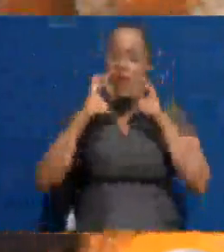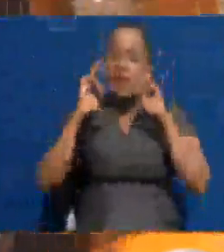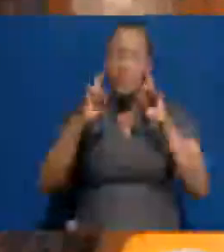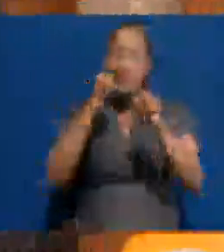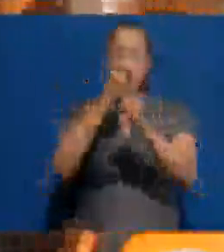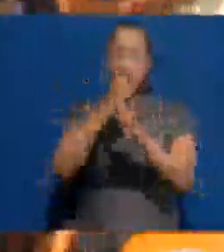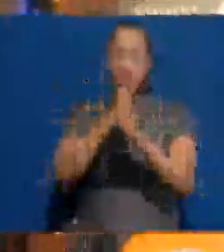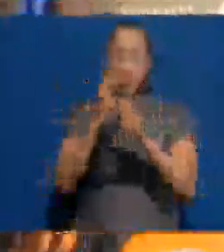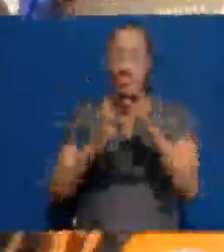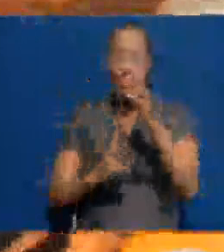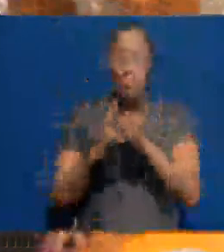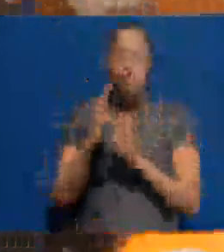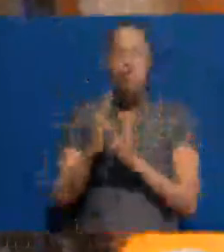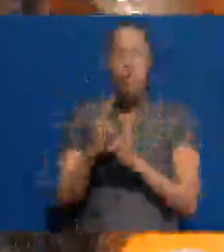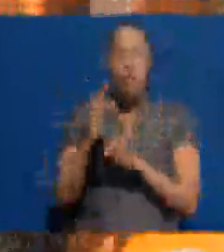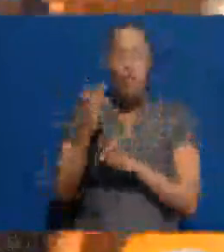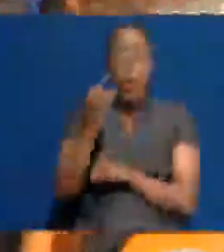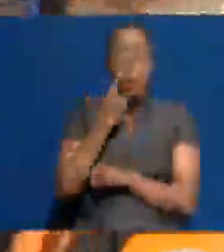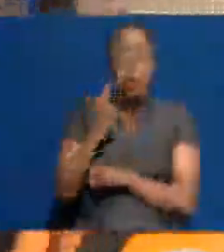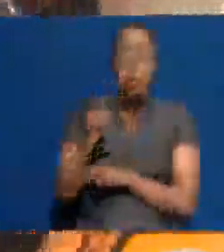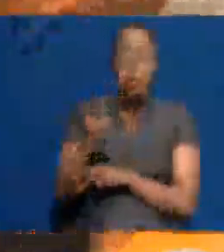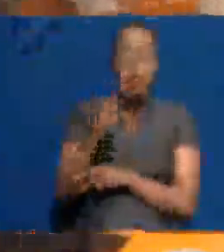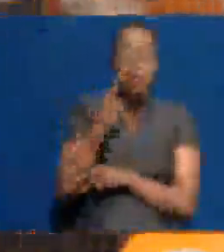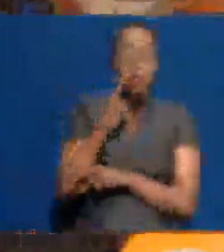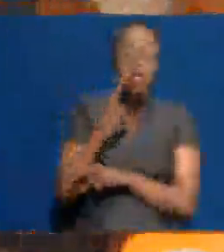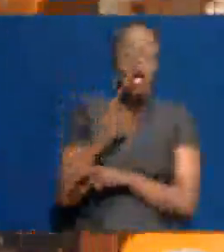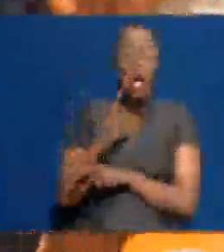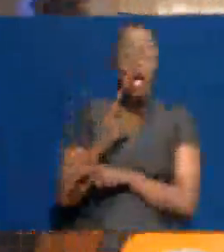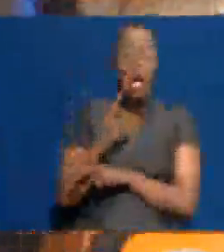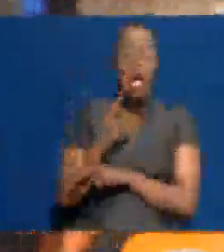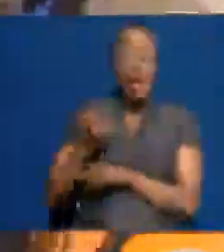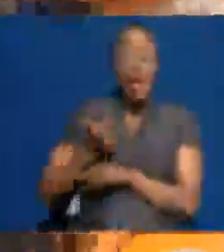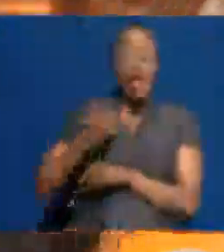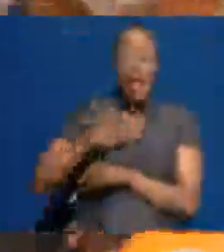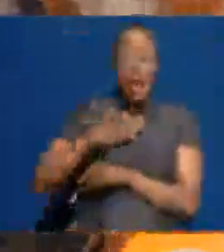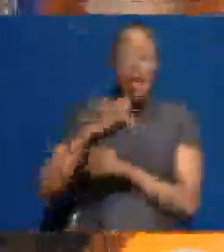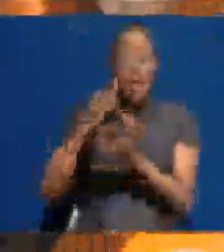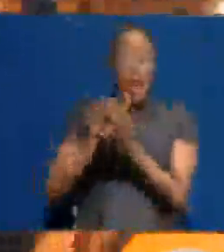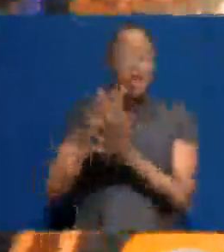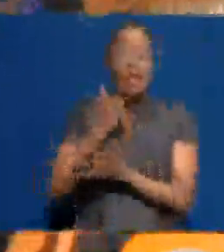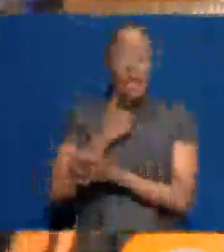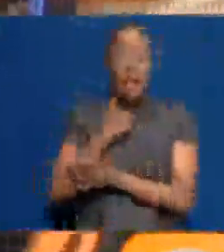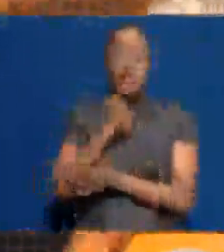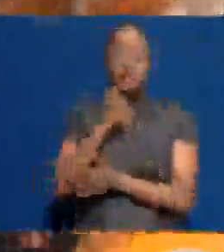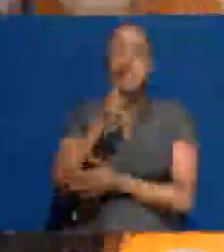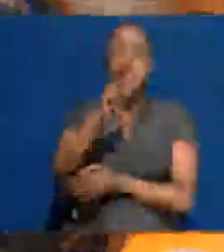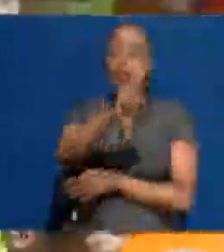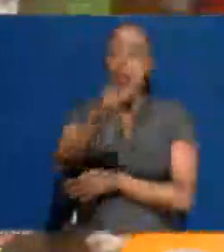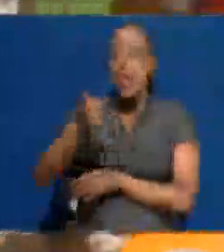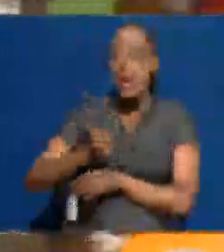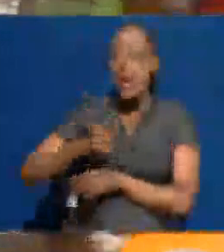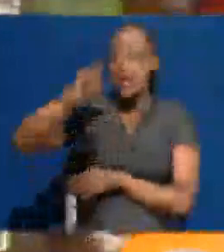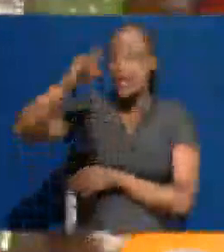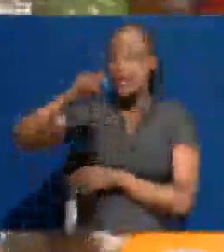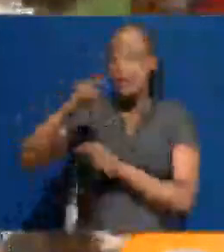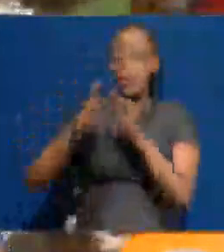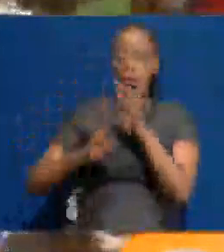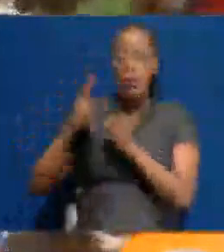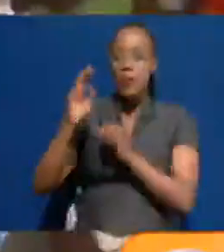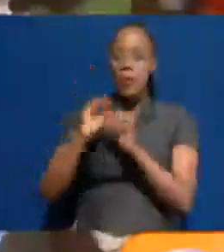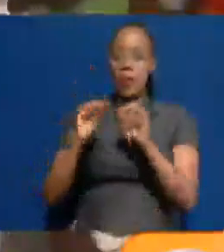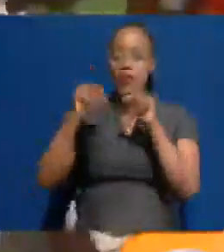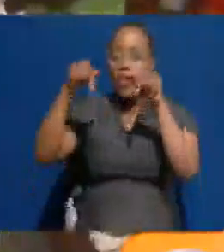kufanya ukeketaji. Sasa hiyo ndio siku akaona, wa kumbe msichana wangu alikuwa na haki ya kusema wasichana wake hawafai kukeketwa.